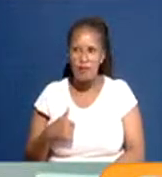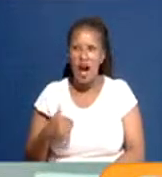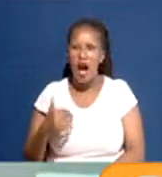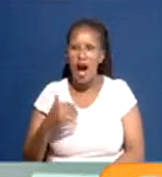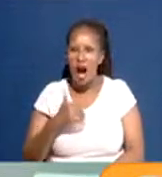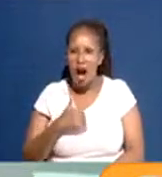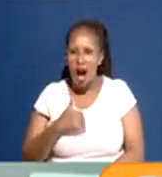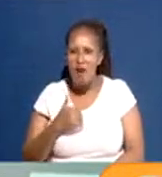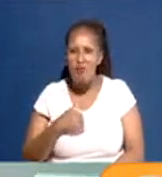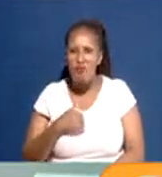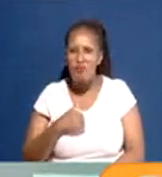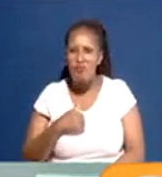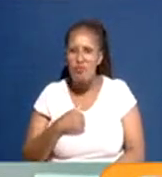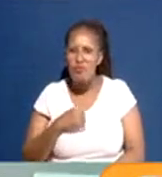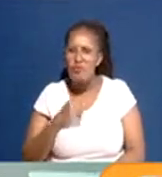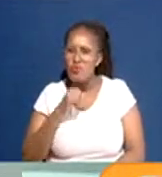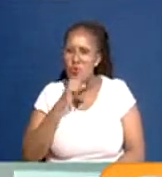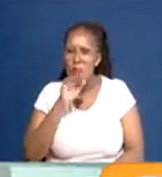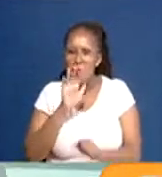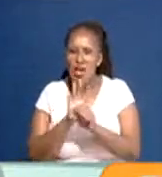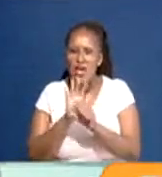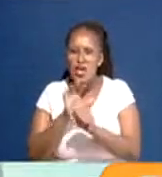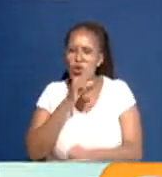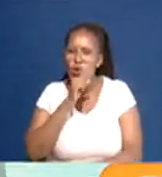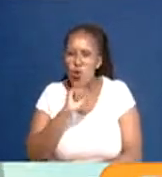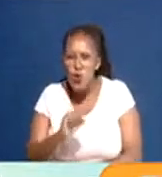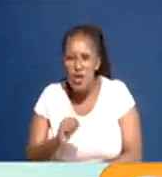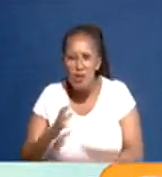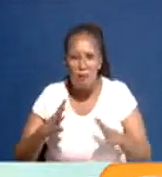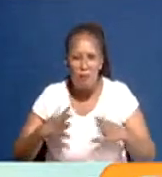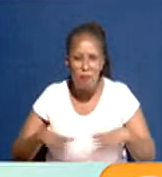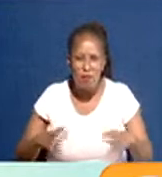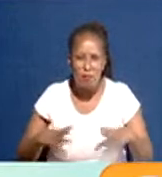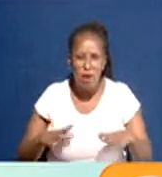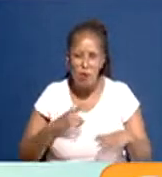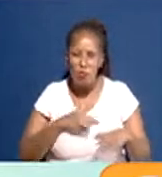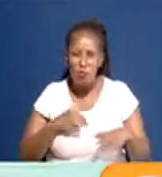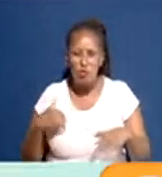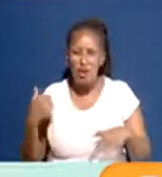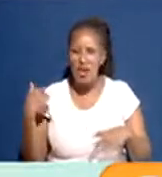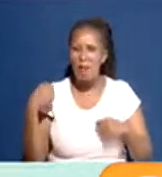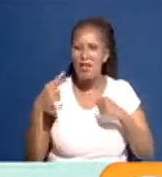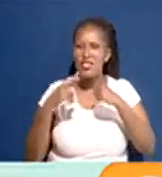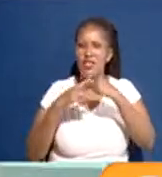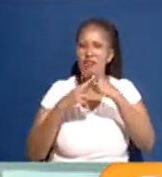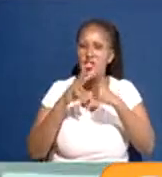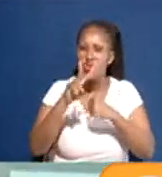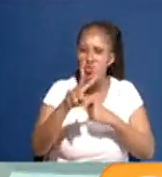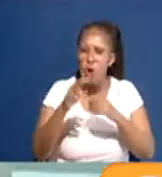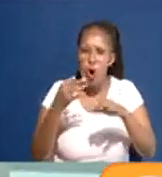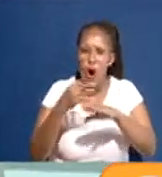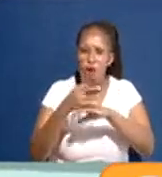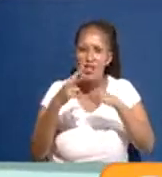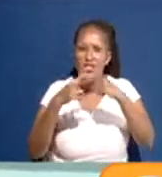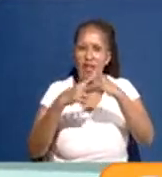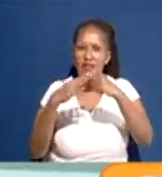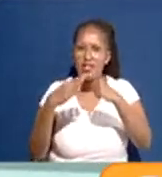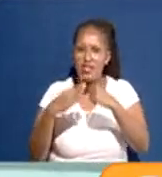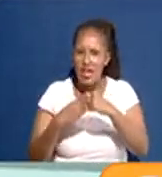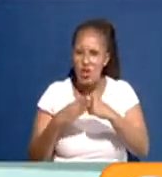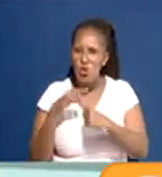age-old poverty in Kenya, and we are 72 out of 79. Who has